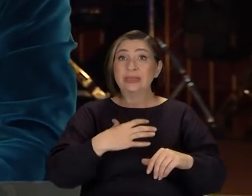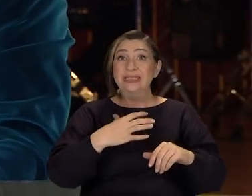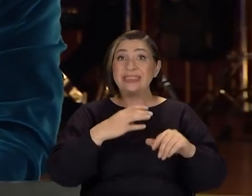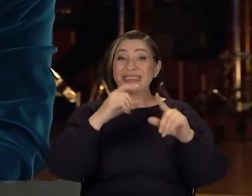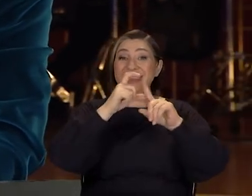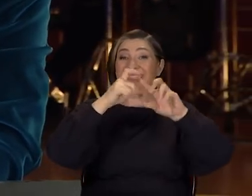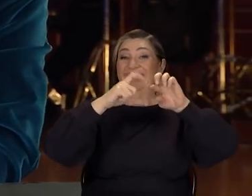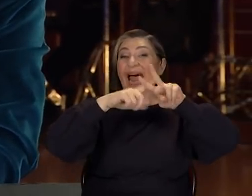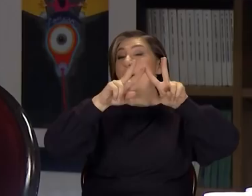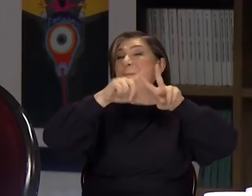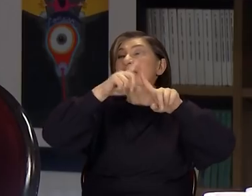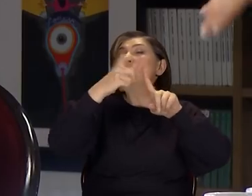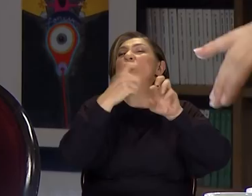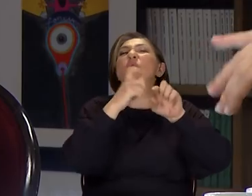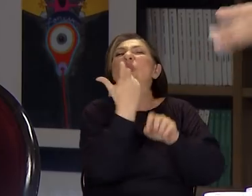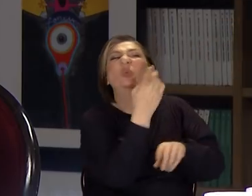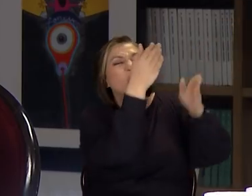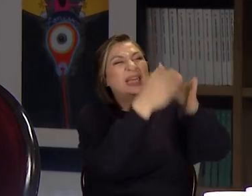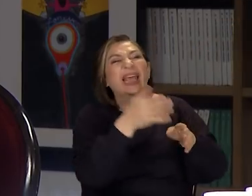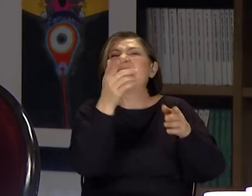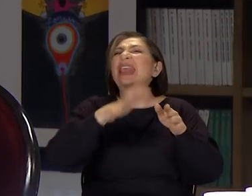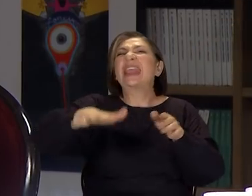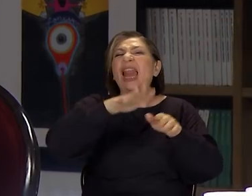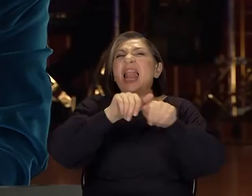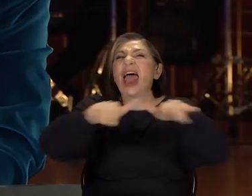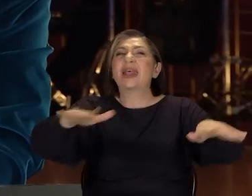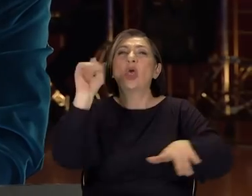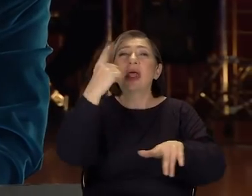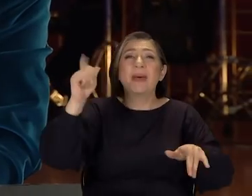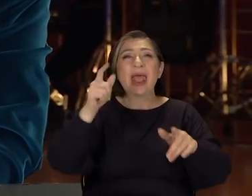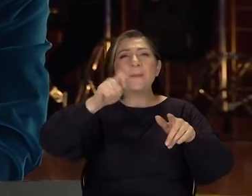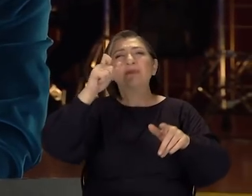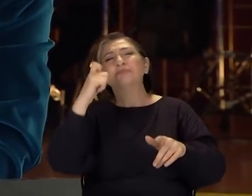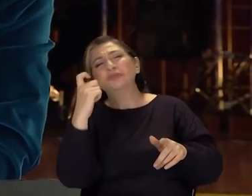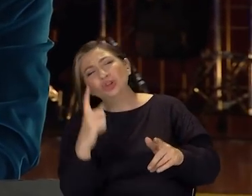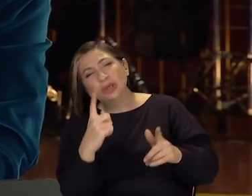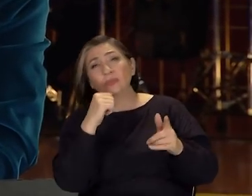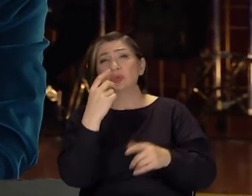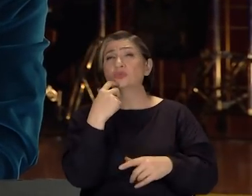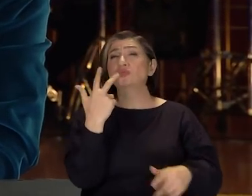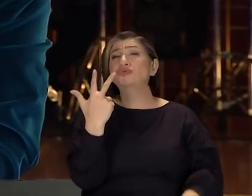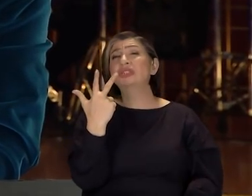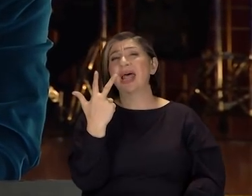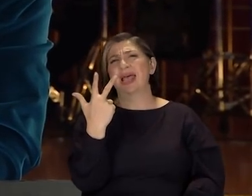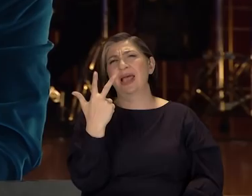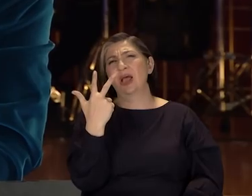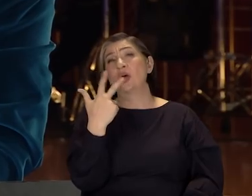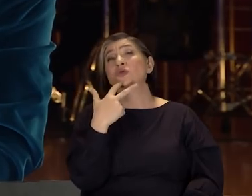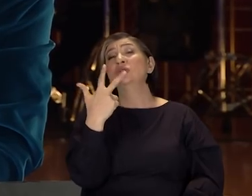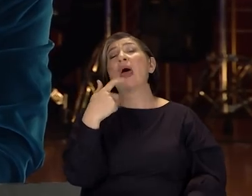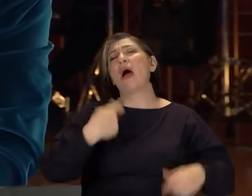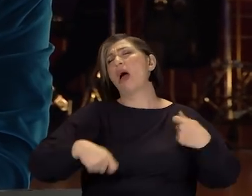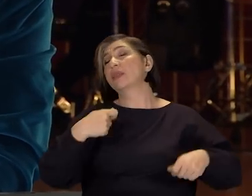dramaturji departmanı kanalın ya da genel yayın yönetmeni ya da yapım şirketinin adamları filan 3 sene. En az tabii. 3 sezonumuz